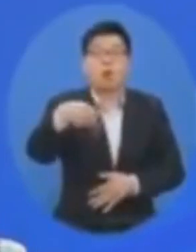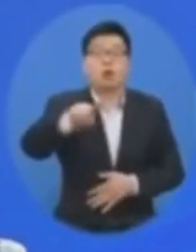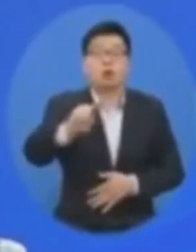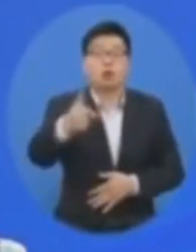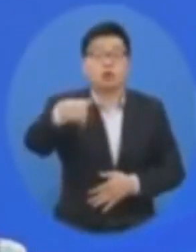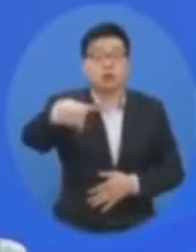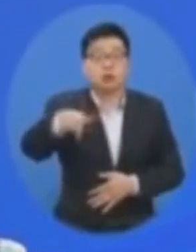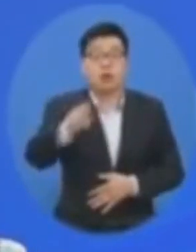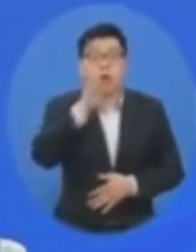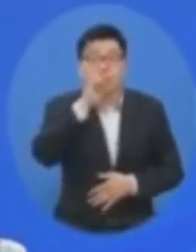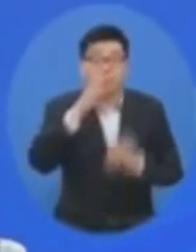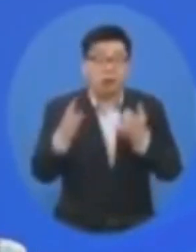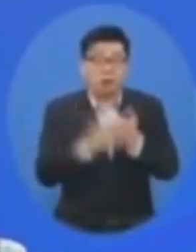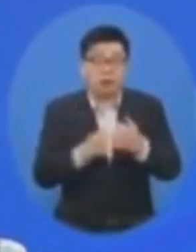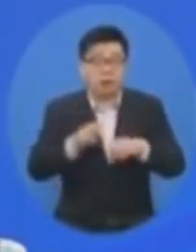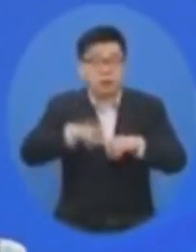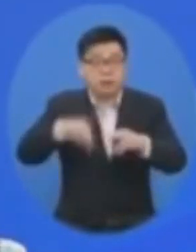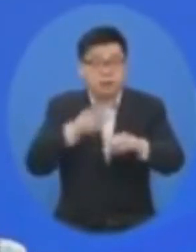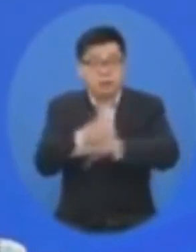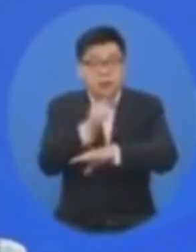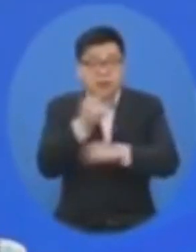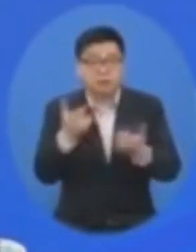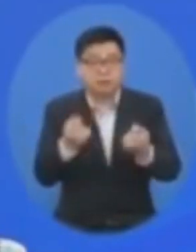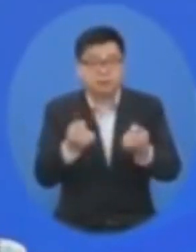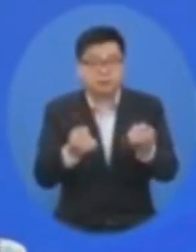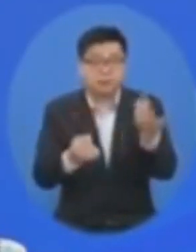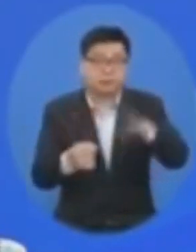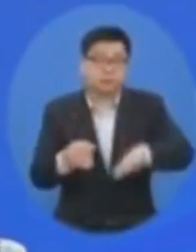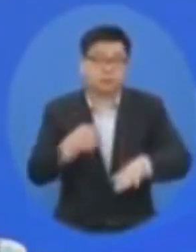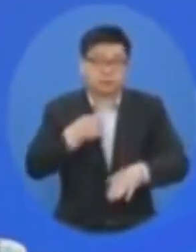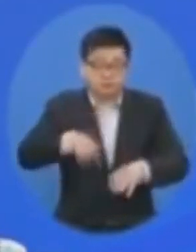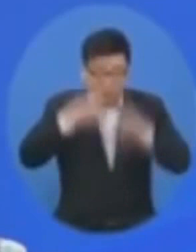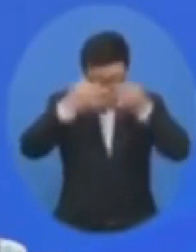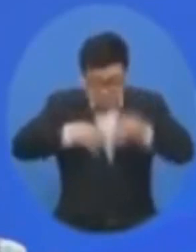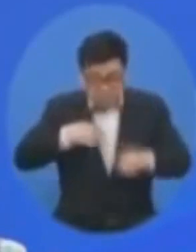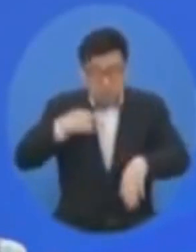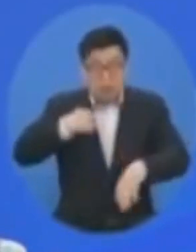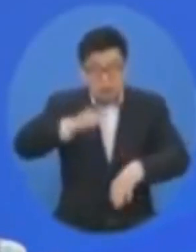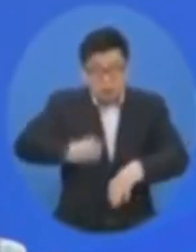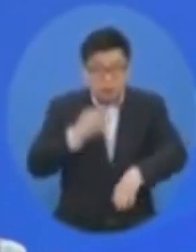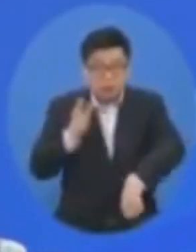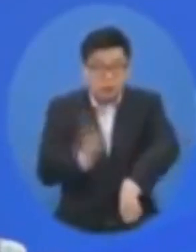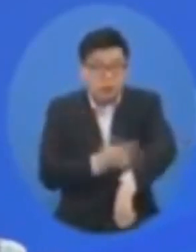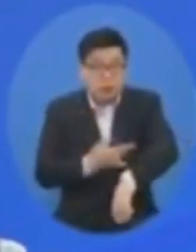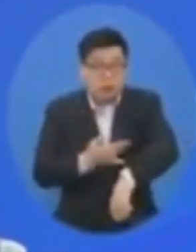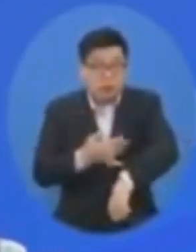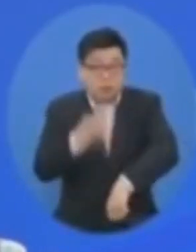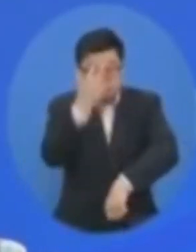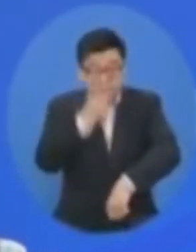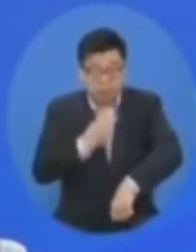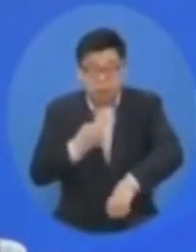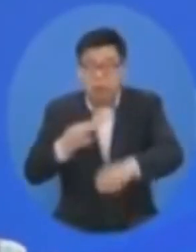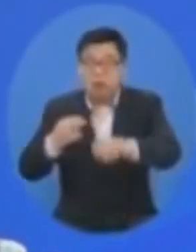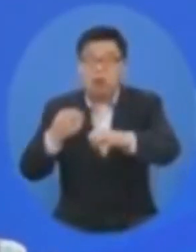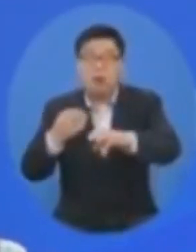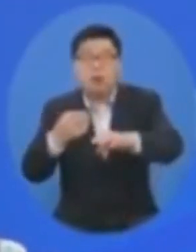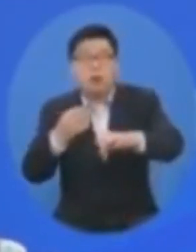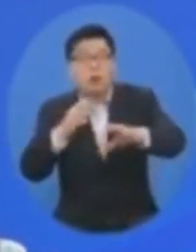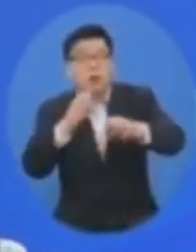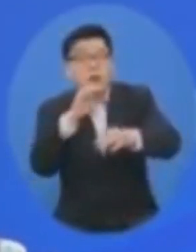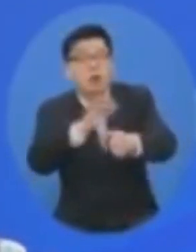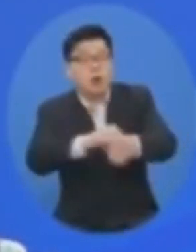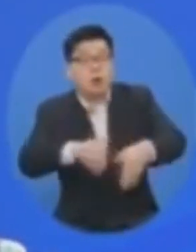하려고 사퇴 늦게 했잖아요. 그런 식으로 자기들 좀 비난해야지. 왜 도민의 아까운 그 세금을